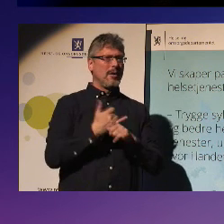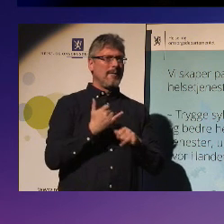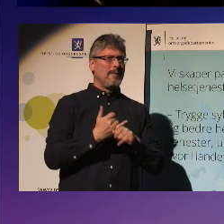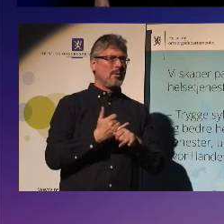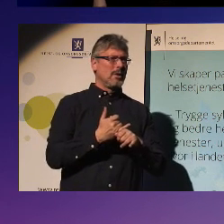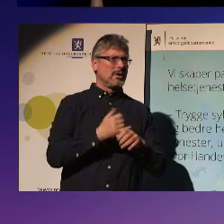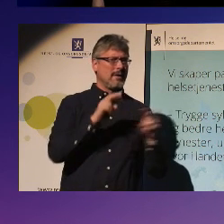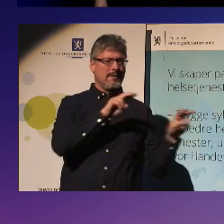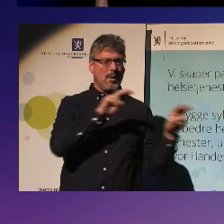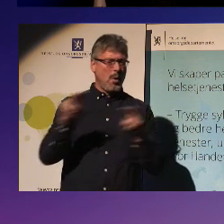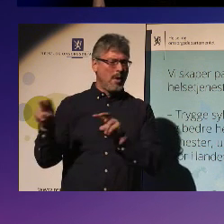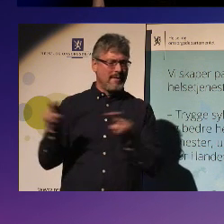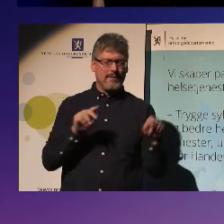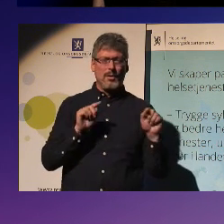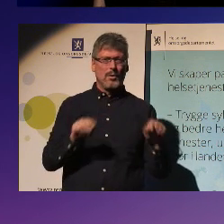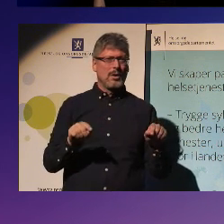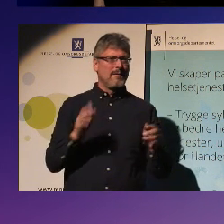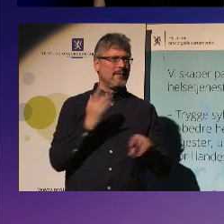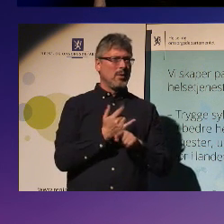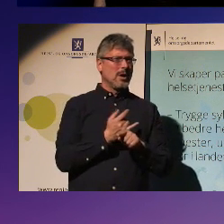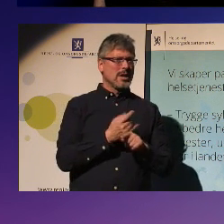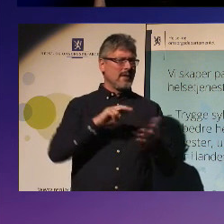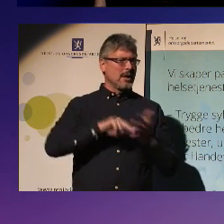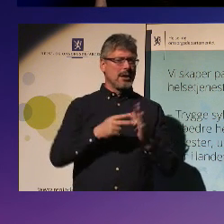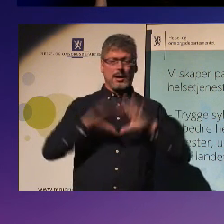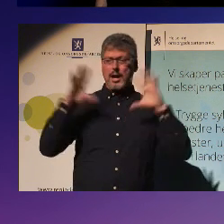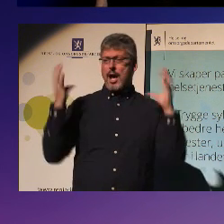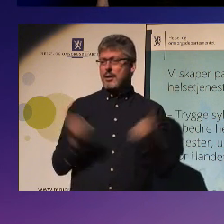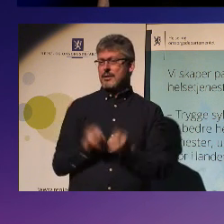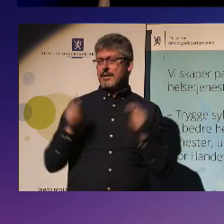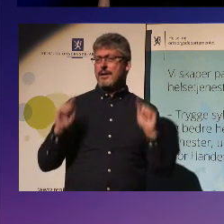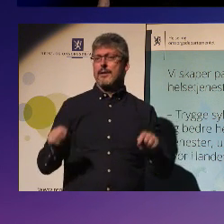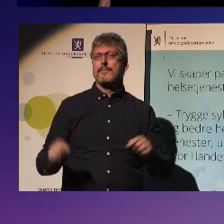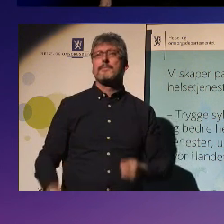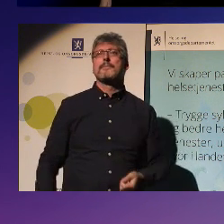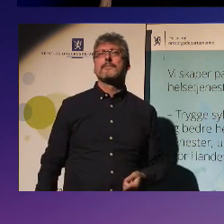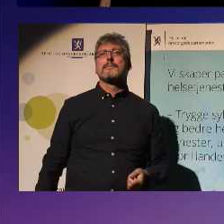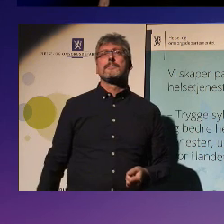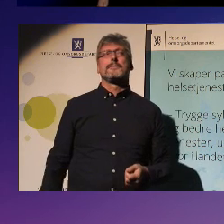og få håndtert alt det her som vi holder med.